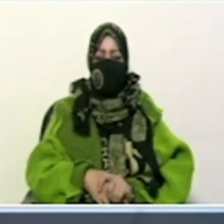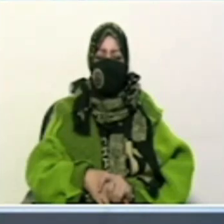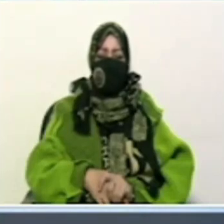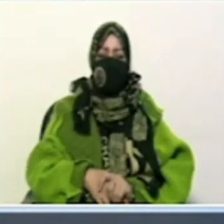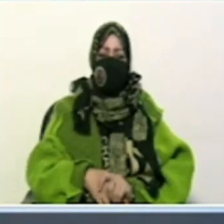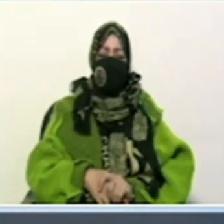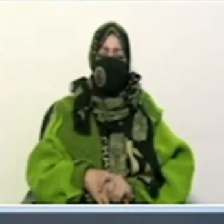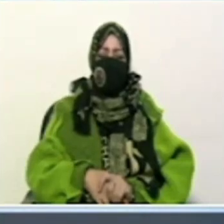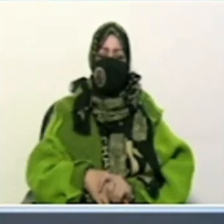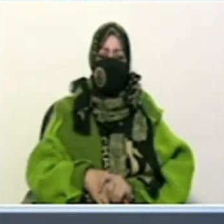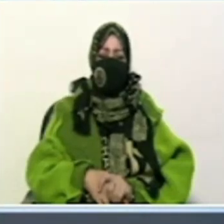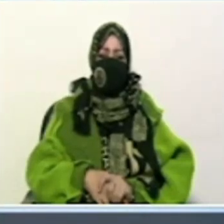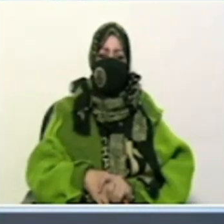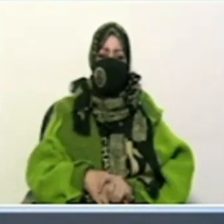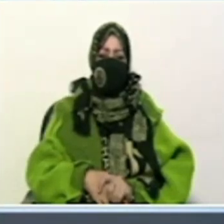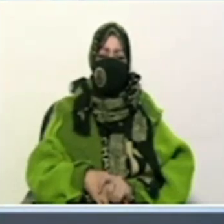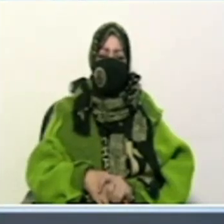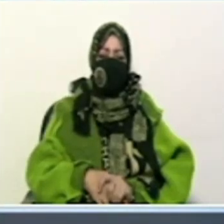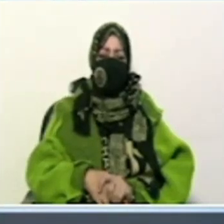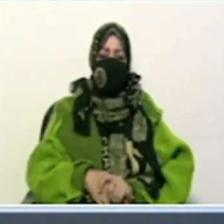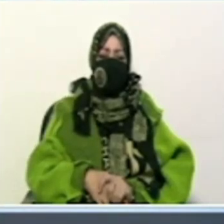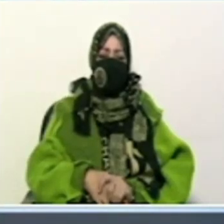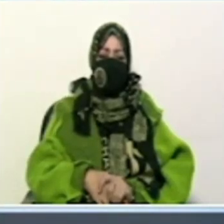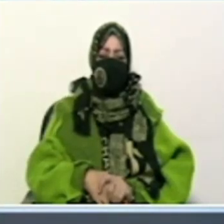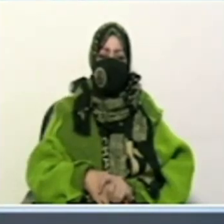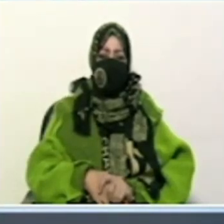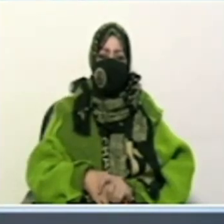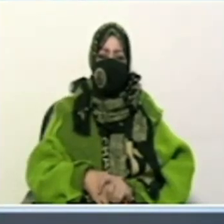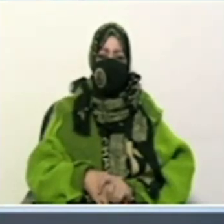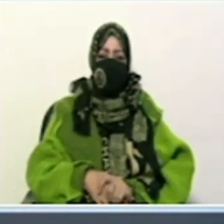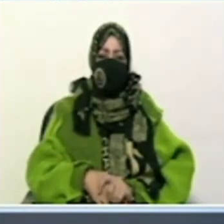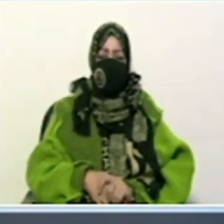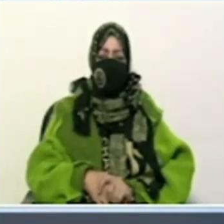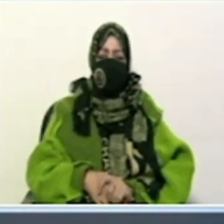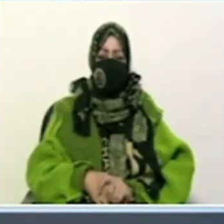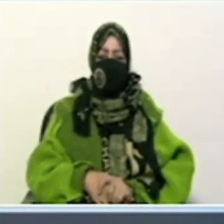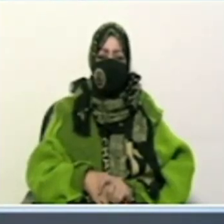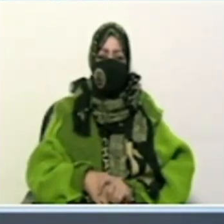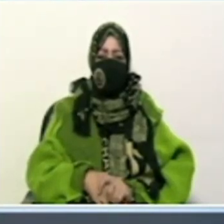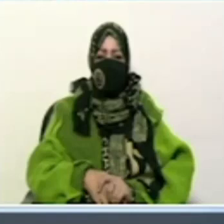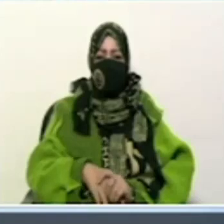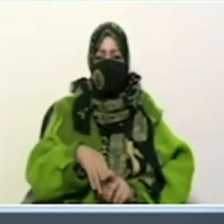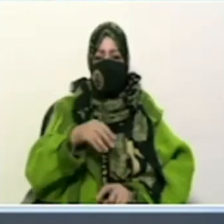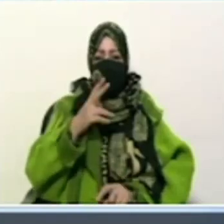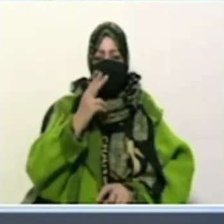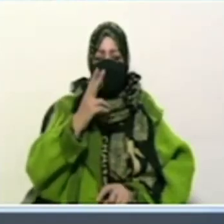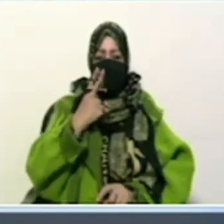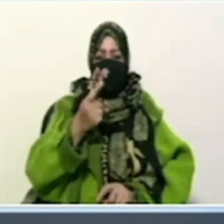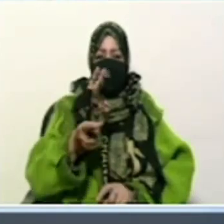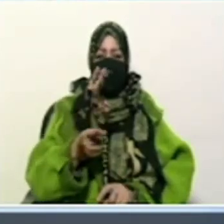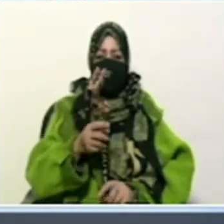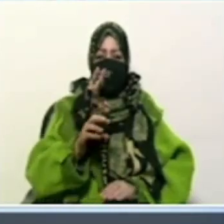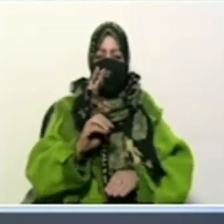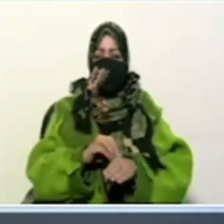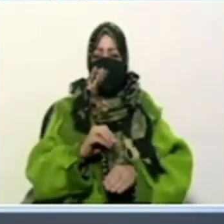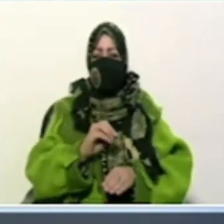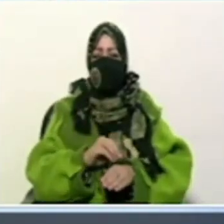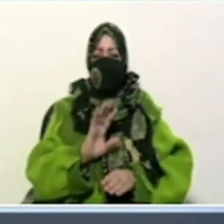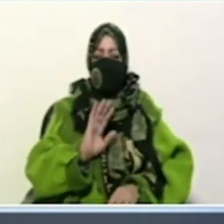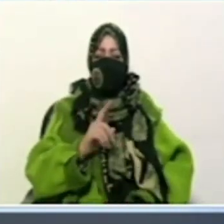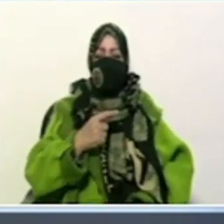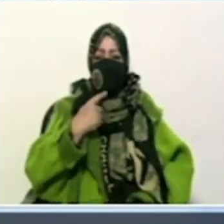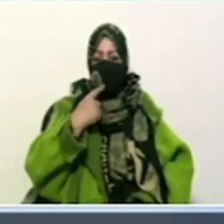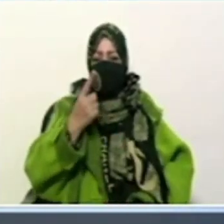وصية، لكن هي محتاج الأمر إلى بيان أكثر، هل هي وصية، هل هي هبة، هل الهبة تتمت وحيزت أو لم تتم أو